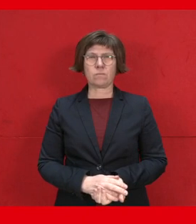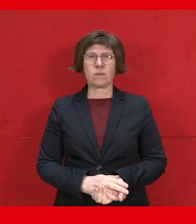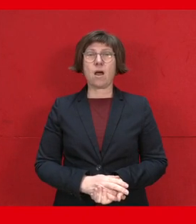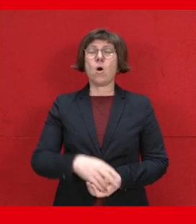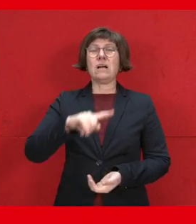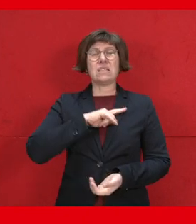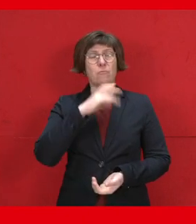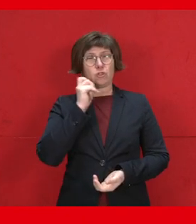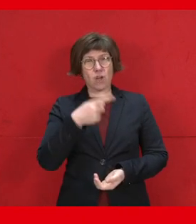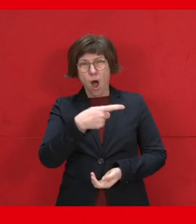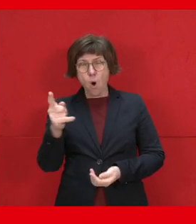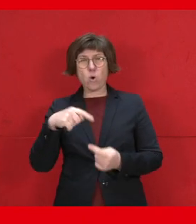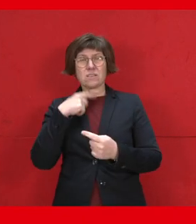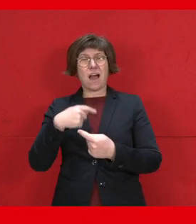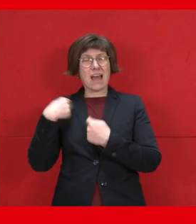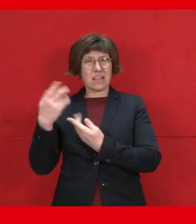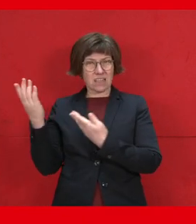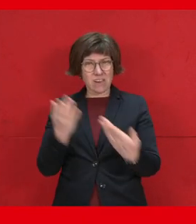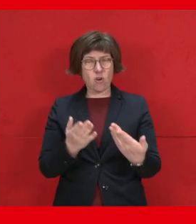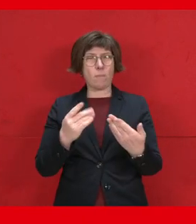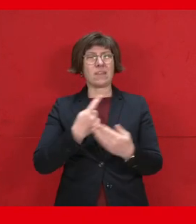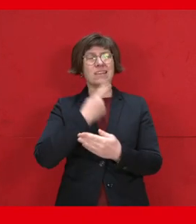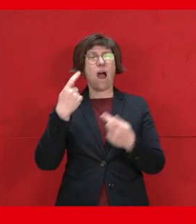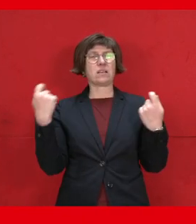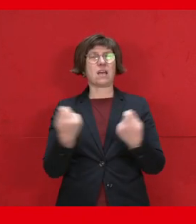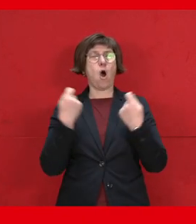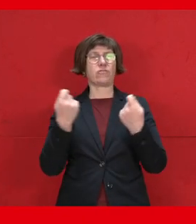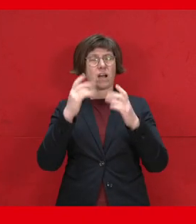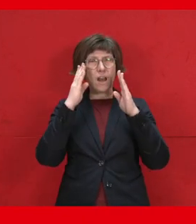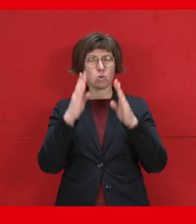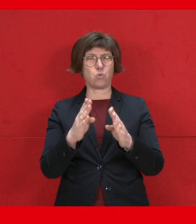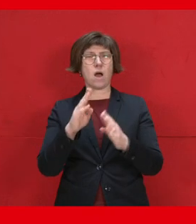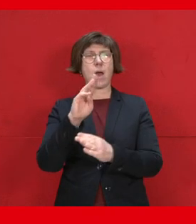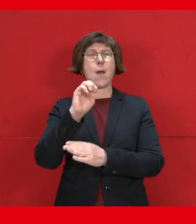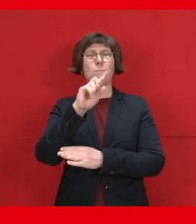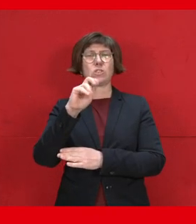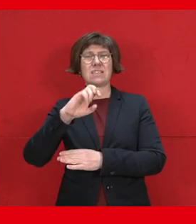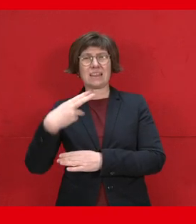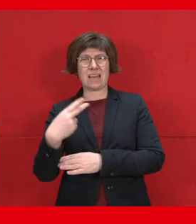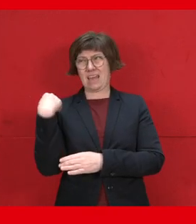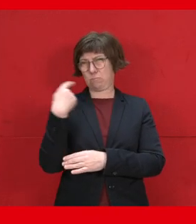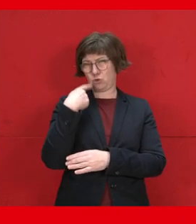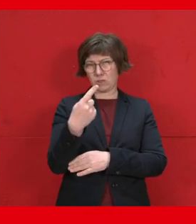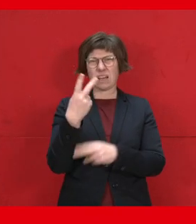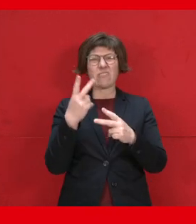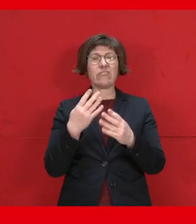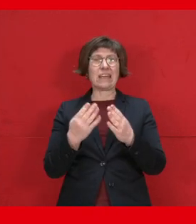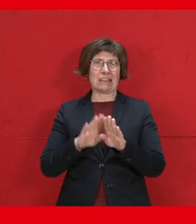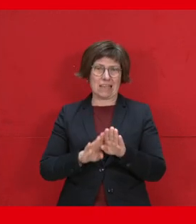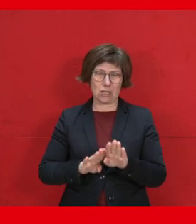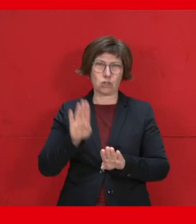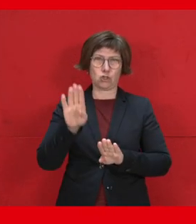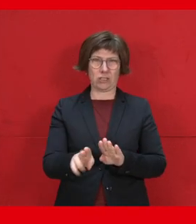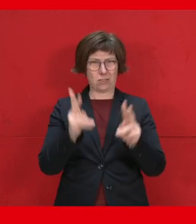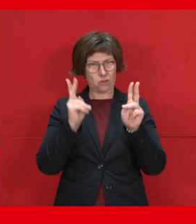darf Sie recht herzlich willkommen heißen zu unserer Jahresauftaktklausur. Rolf Mützenich hat gerade gesagt, ein wichtiger Schritt in der Tat.